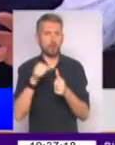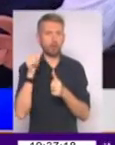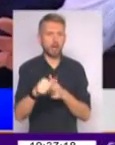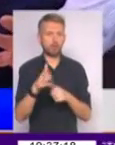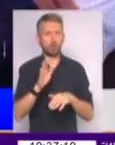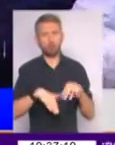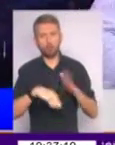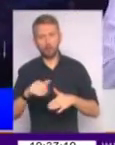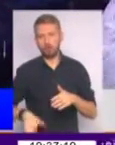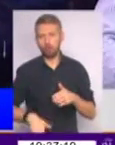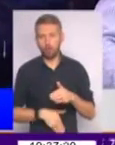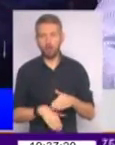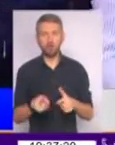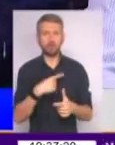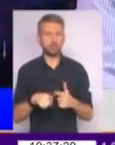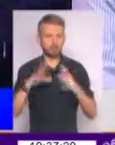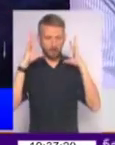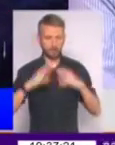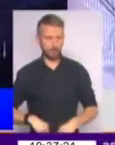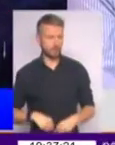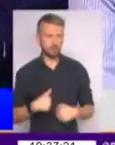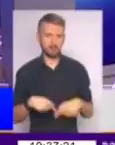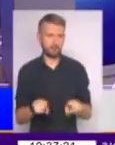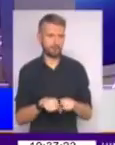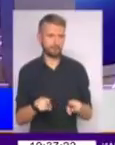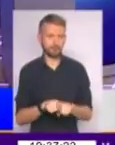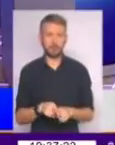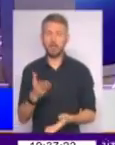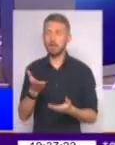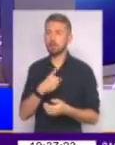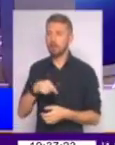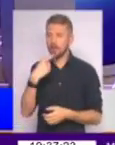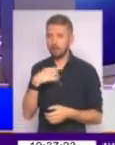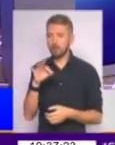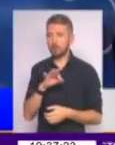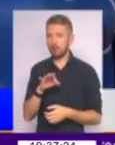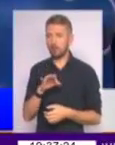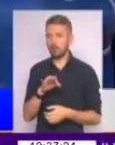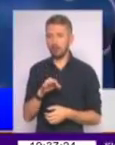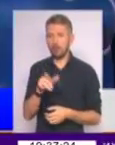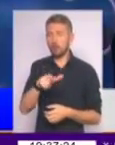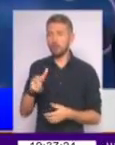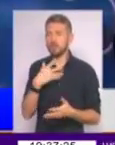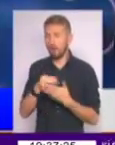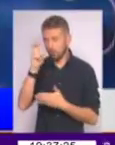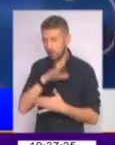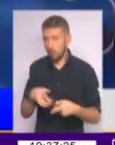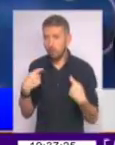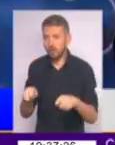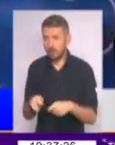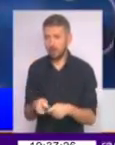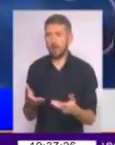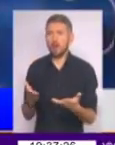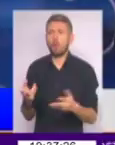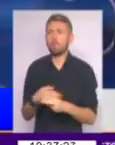ноги, чи одним тілом, тут для мене значення немає. Ну, якщо ми говоримо, люди свою країну продали, о якому безвізовому режимі